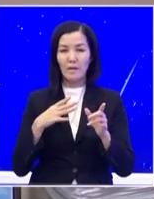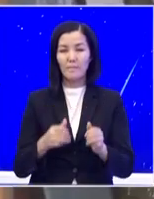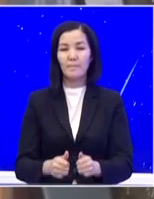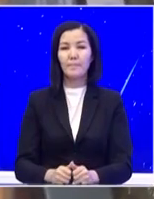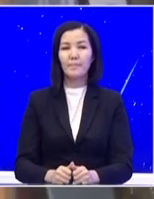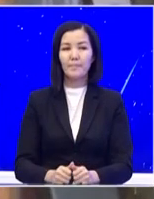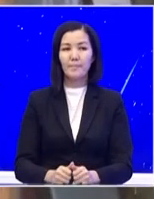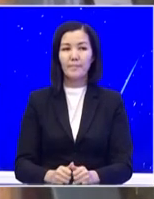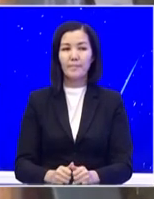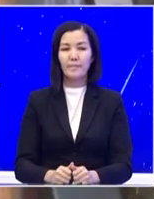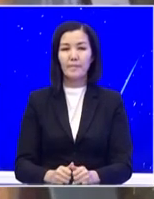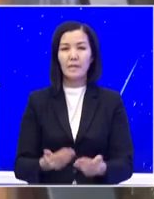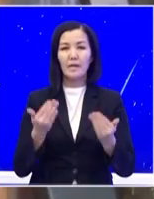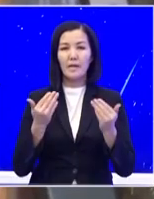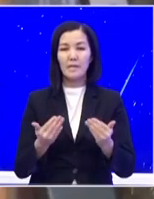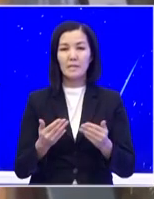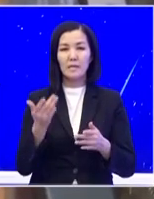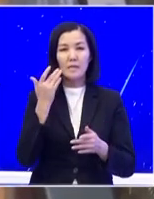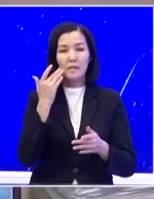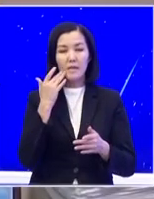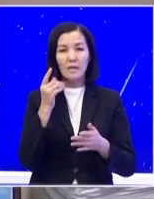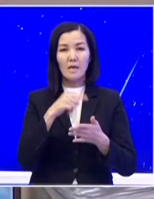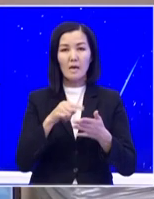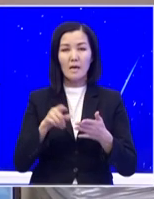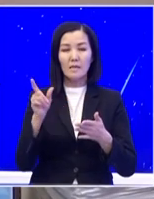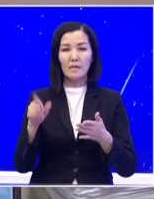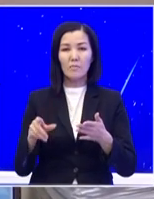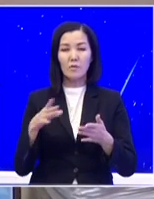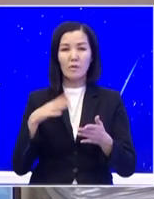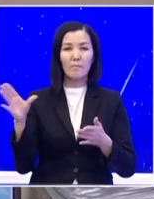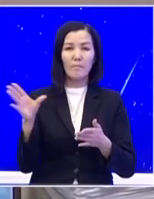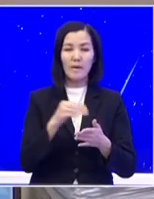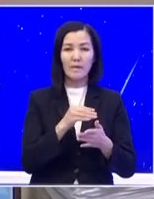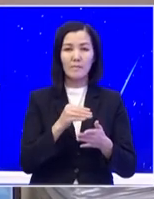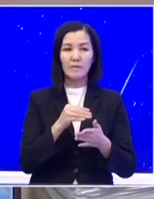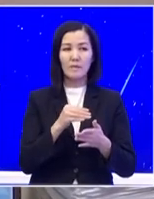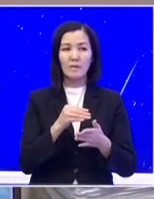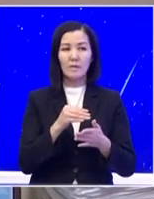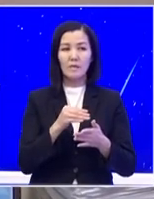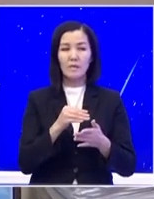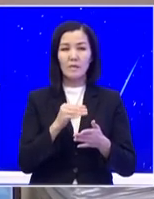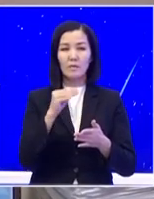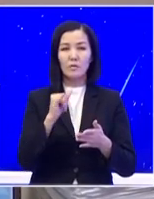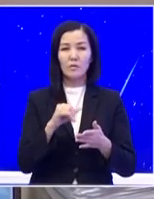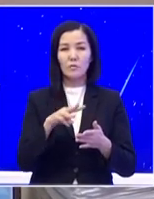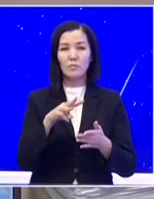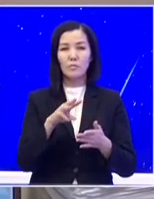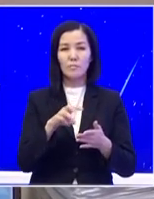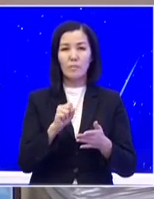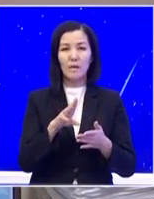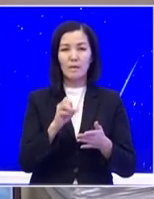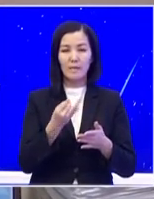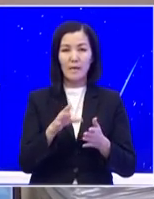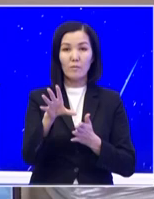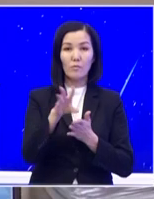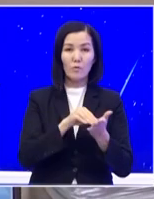болатын. Ортамызда ылғи ақындар болғаннан кейін барлығымызда сол негізінен сол Жұматай ағамызға қарап бой түзедік.